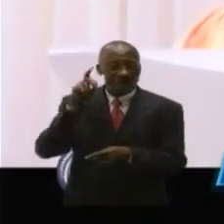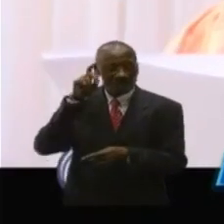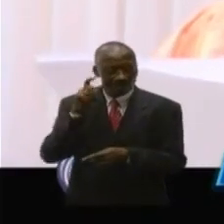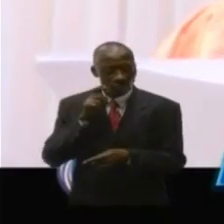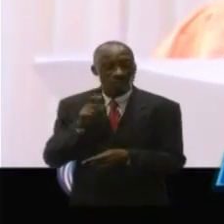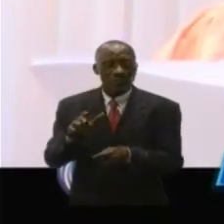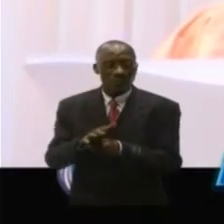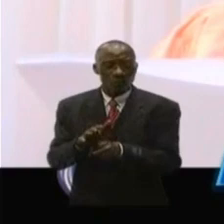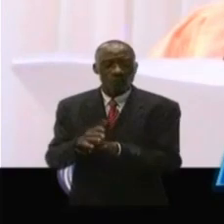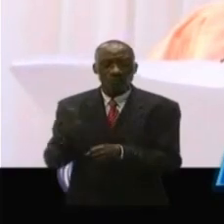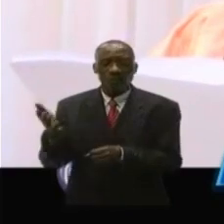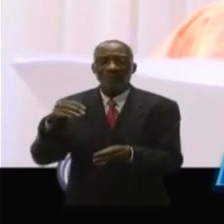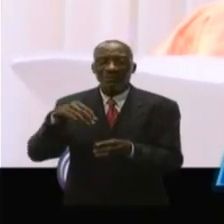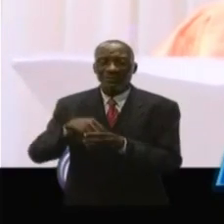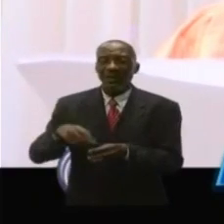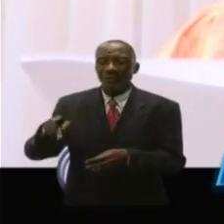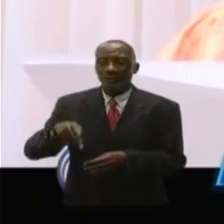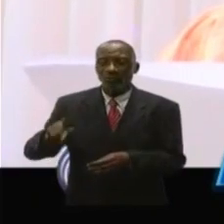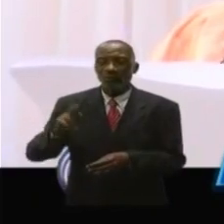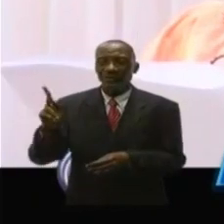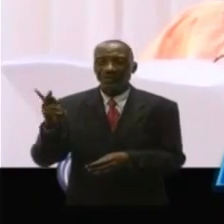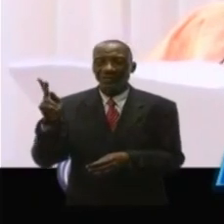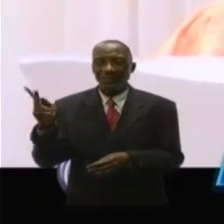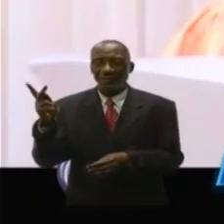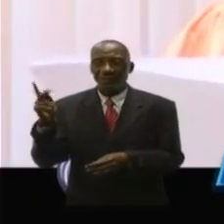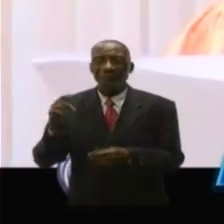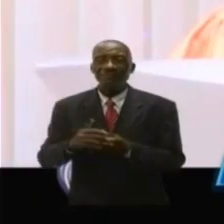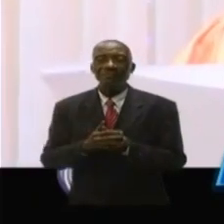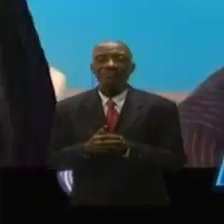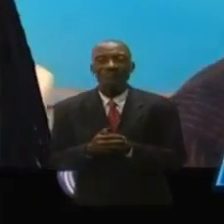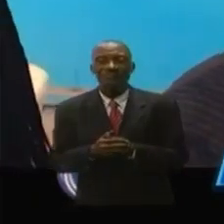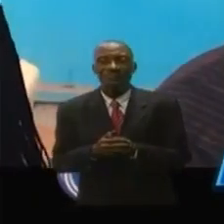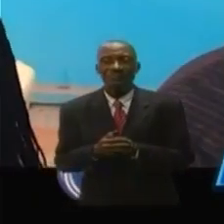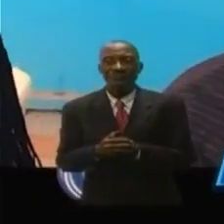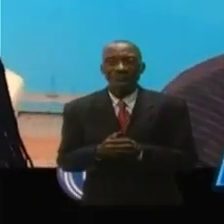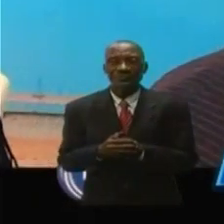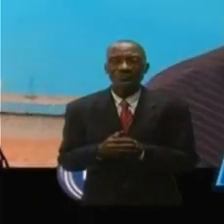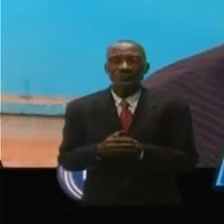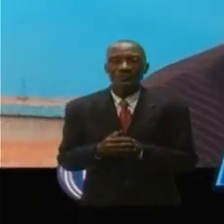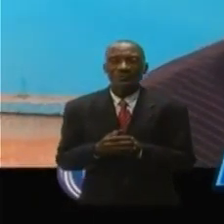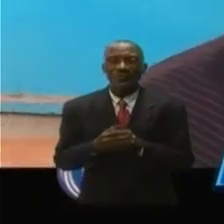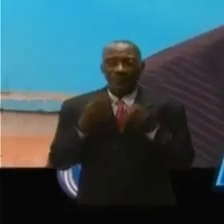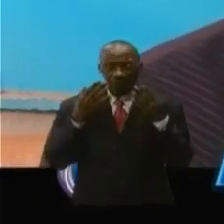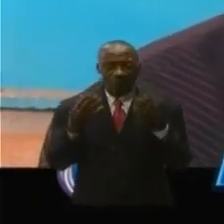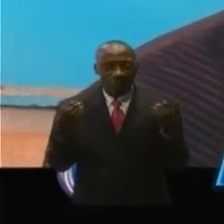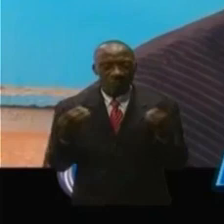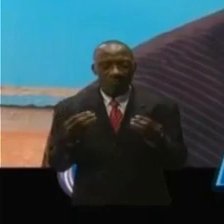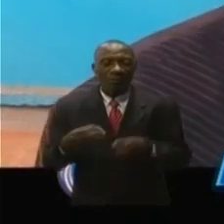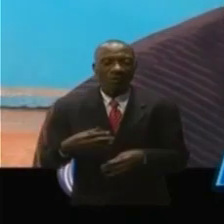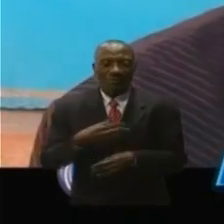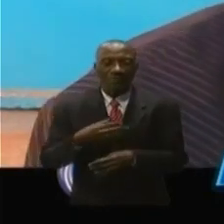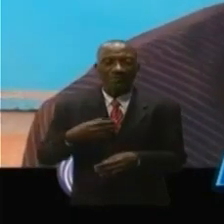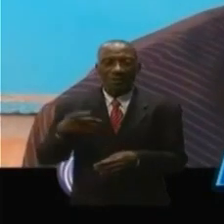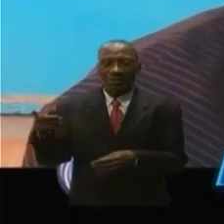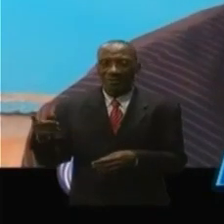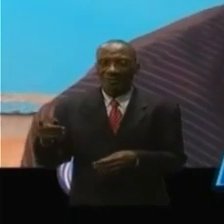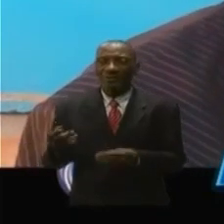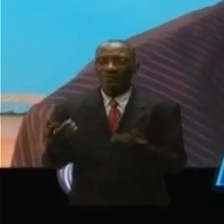font une attention particulière, surtout pour ce qui est de la prise en charge psychosociale et